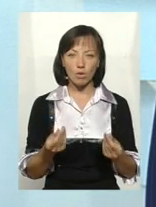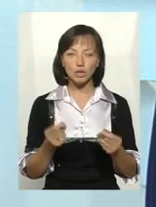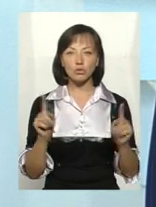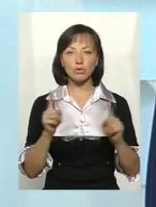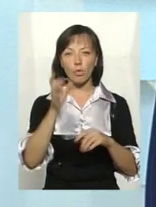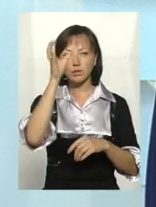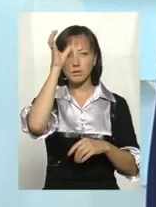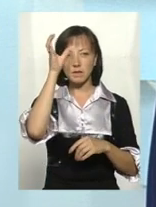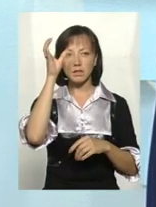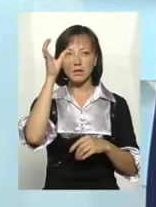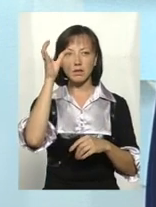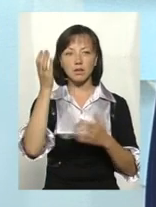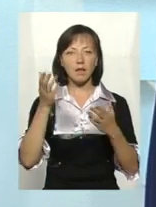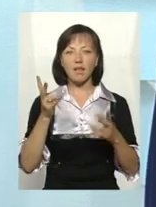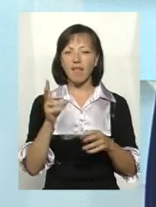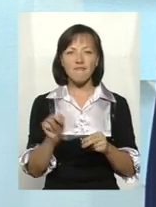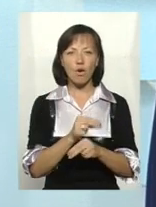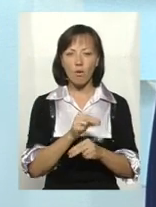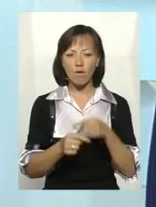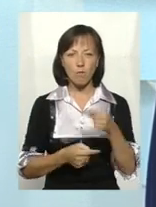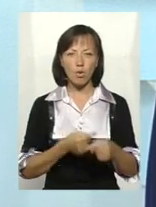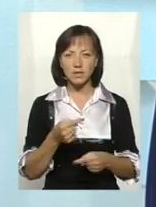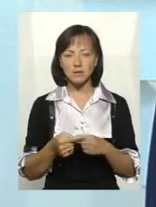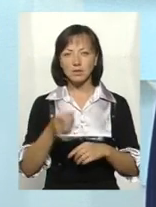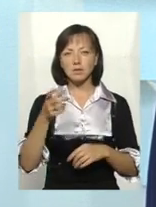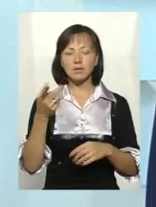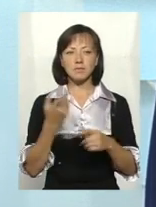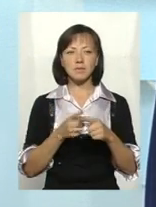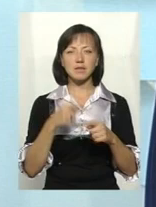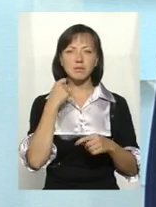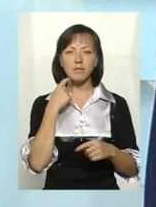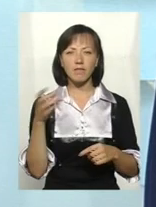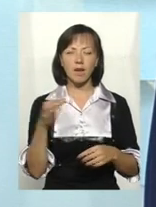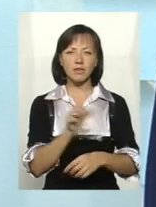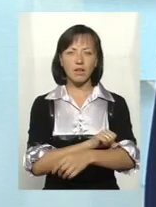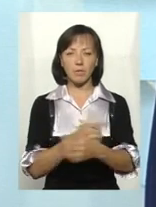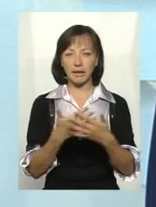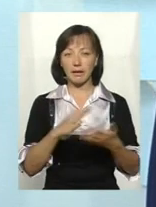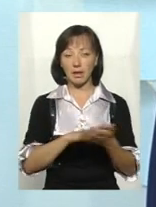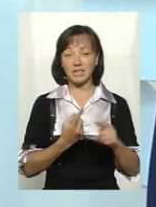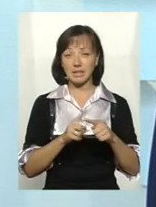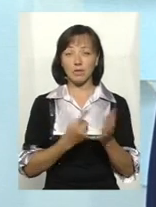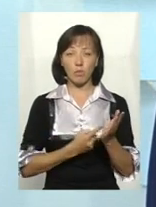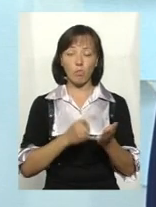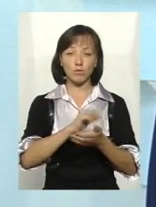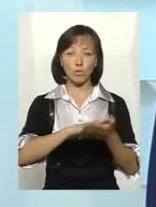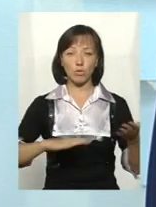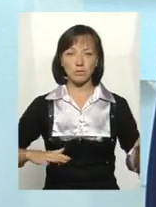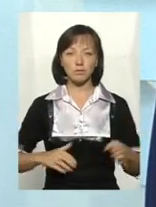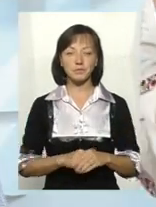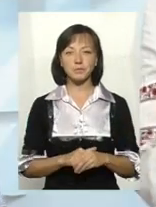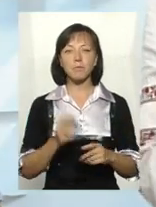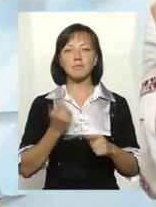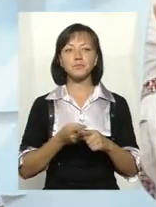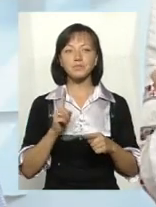що освіта не виховує покоління, що спиваються, наркоманія і так далі. І ці аргументи я можу продовжувати і продовжувати. В